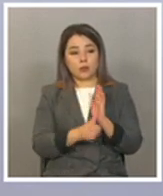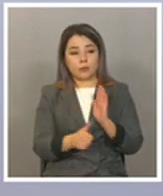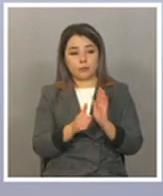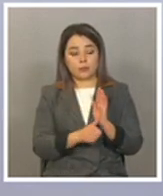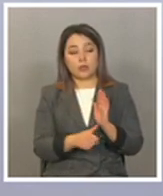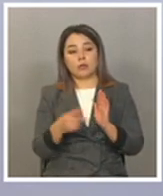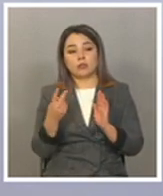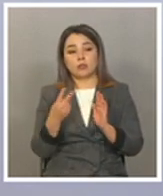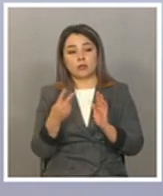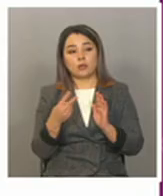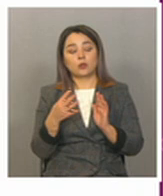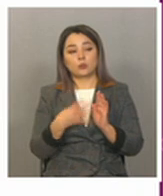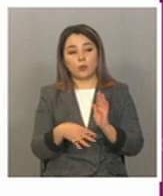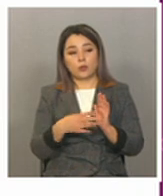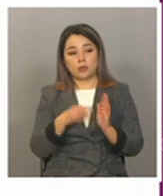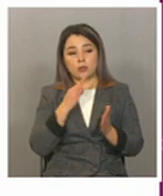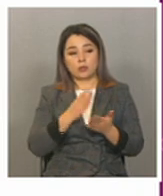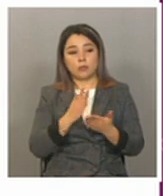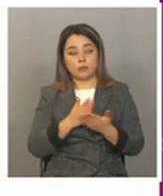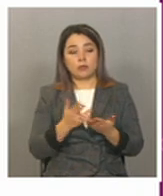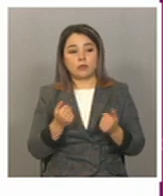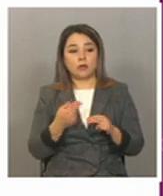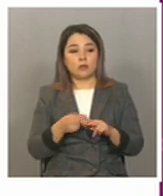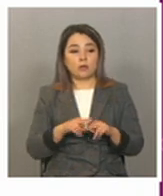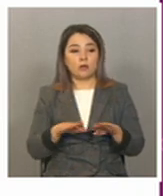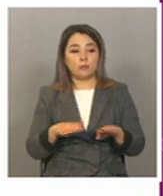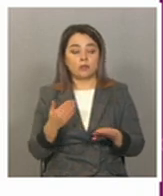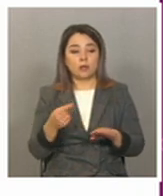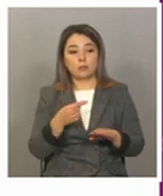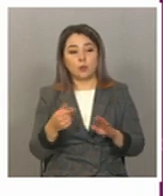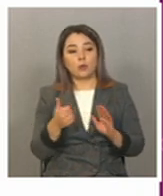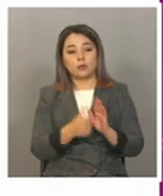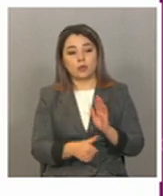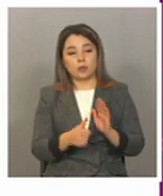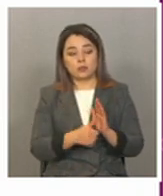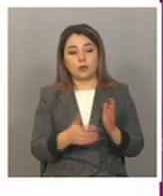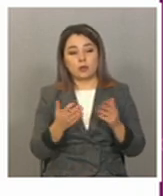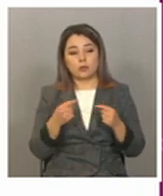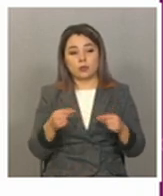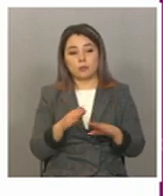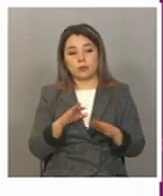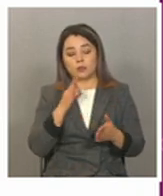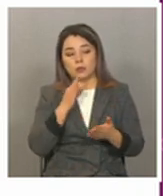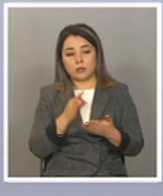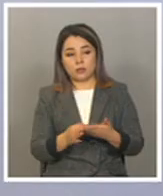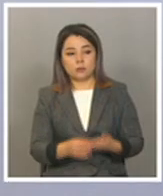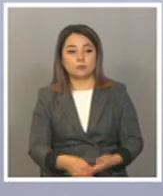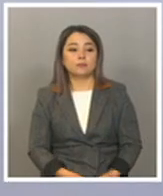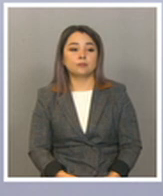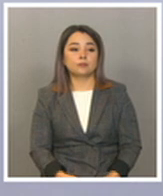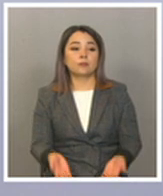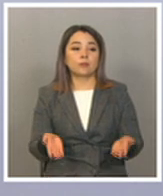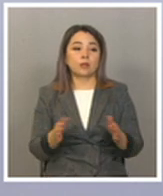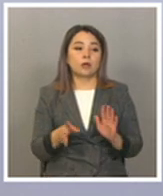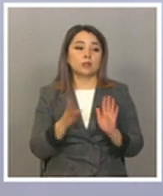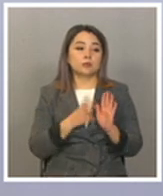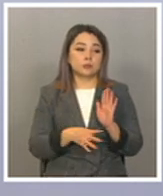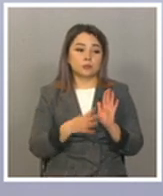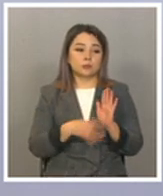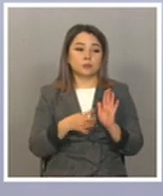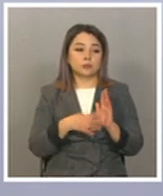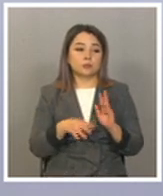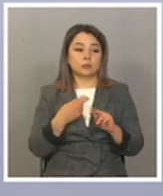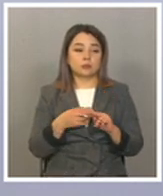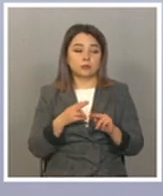түбір 90 шықты. Әрине бұл жерде минус 60 есеп шартын қанағаттандырмайды. Демек бізде